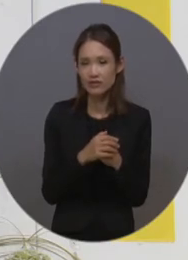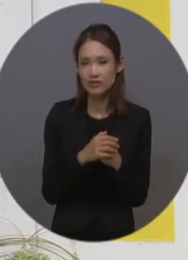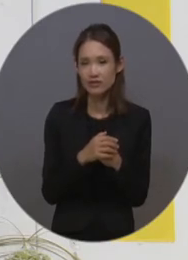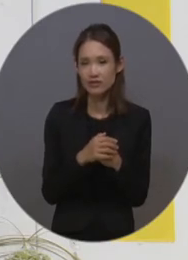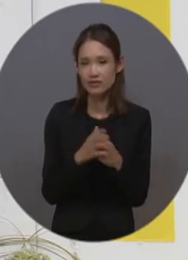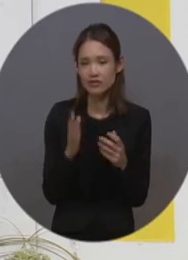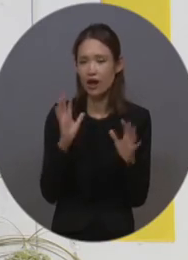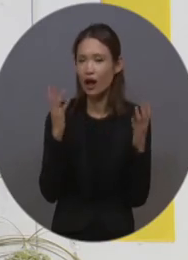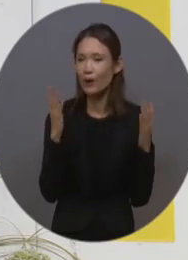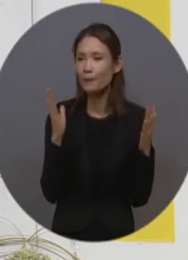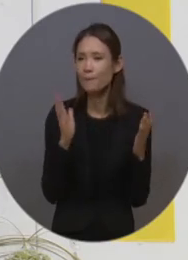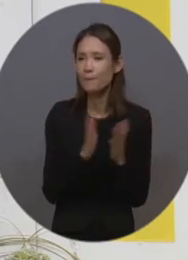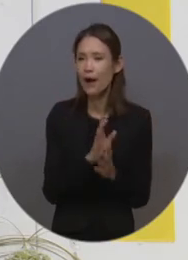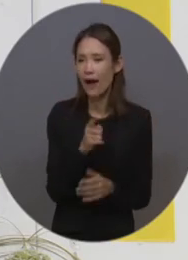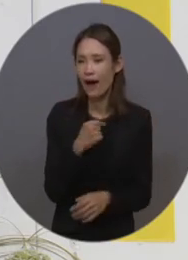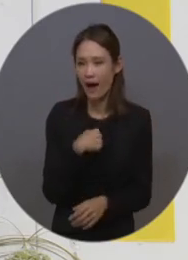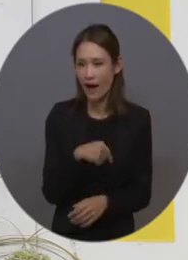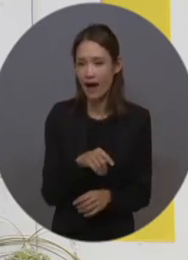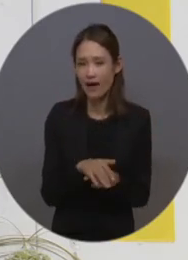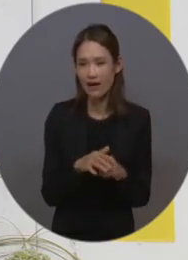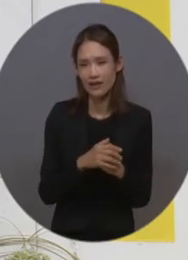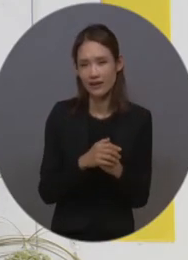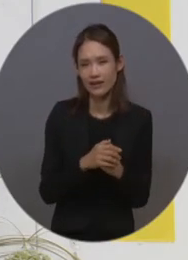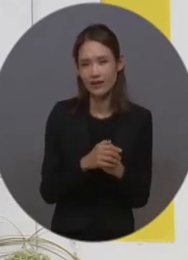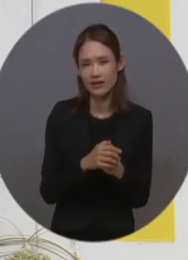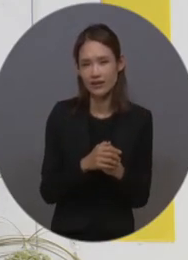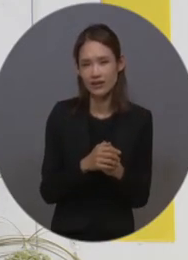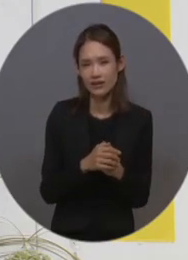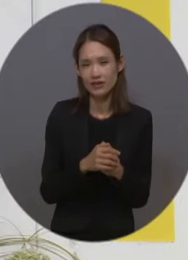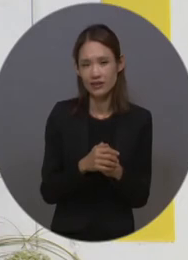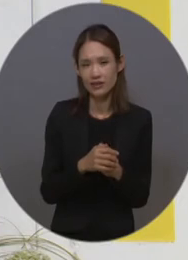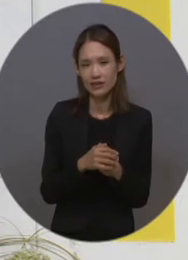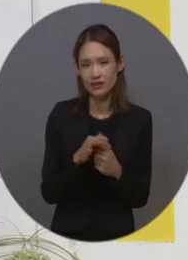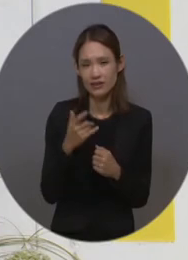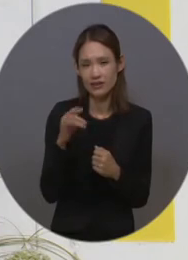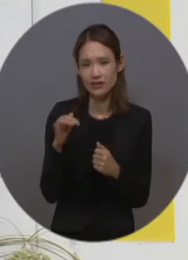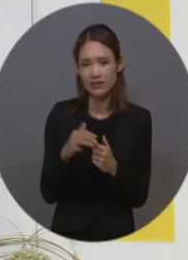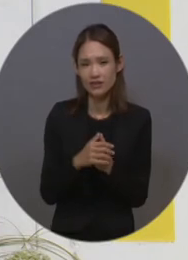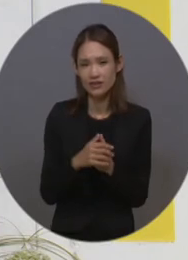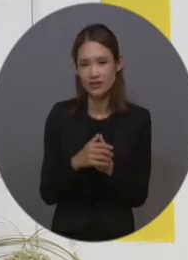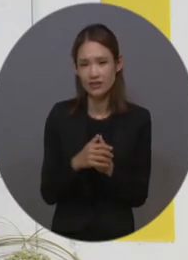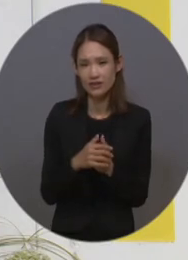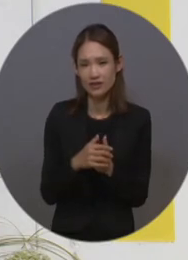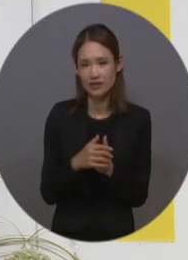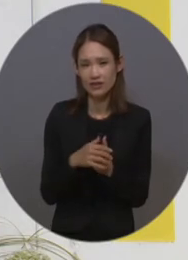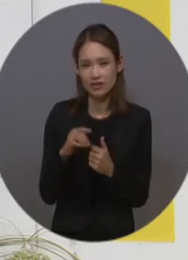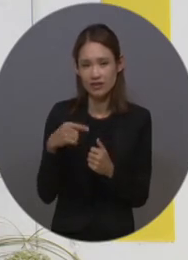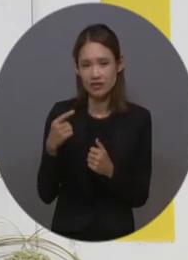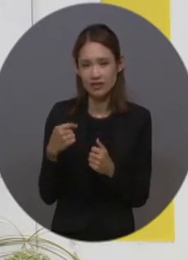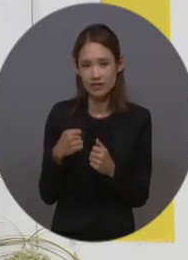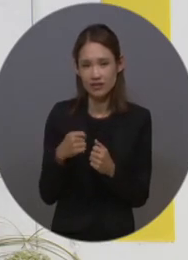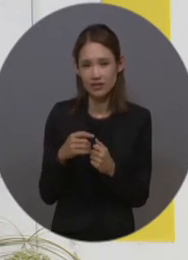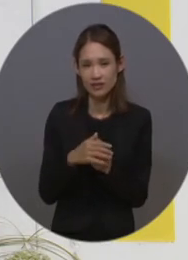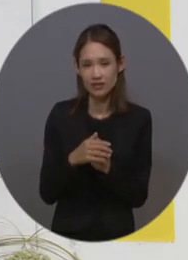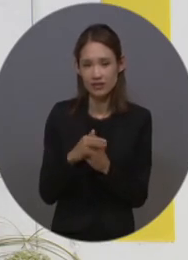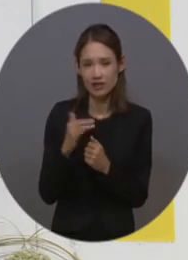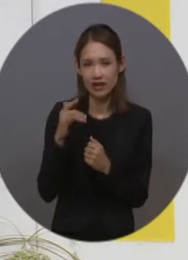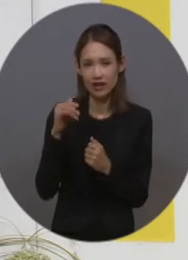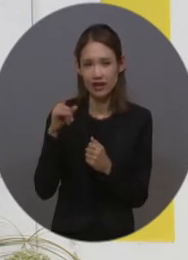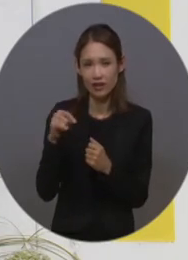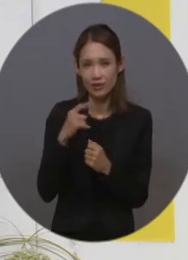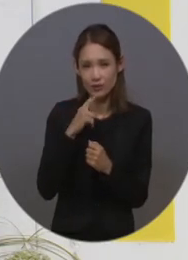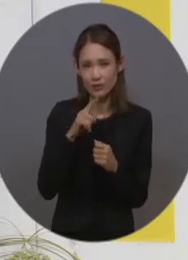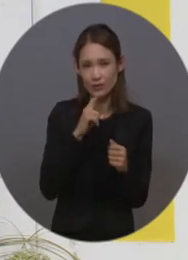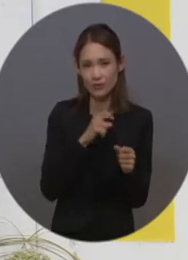대통령이 박수를 치면서 no toll gate 이렇게 된 거예요. 그랬군요. toll gate가 없다. 그래서 네. 그 다음부터 이제 저를 보면 헬로우 톨게이트 이렇게